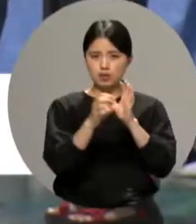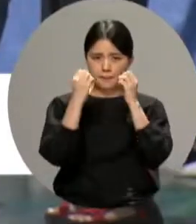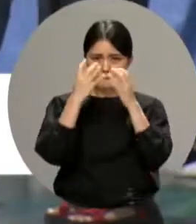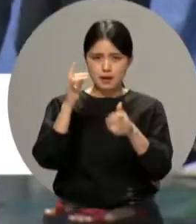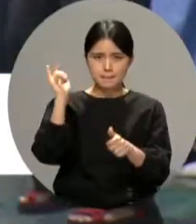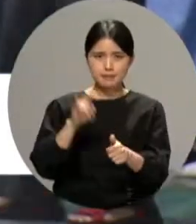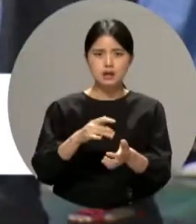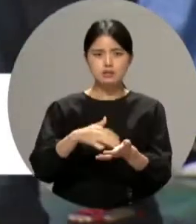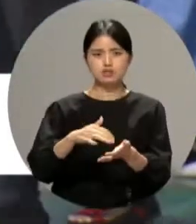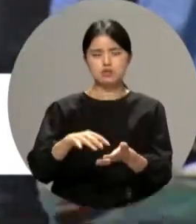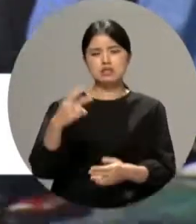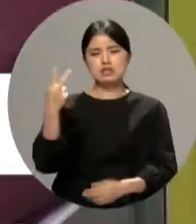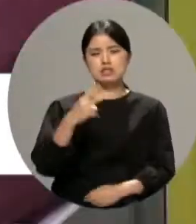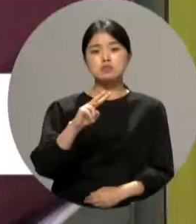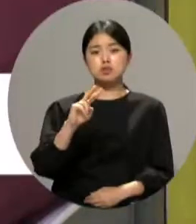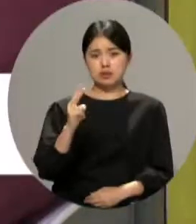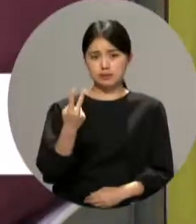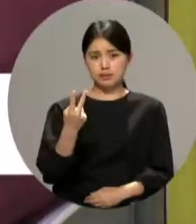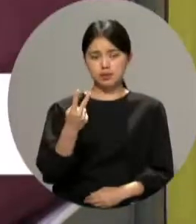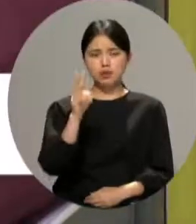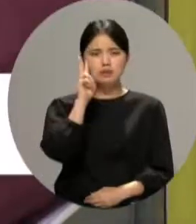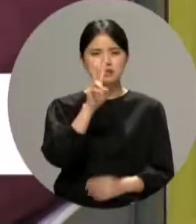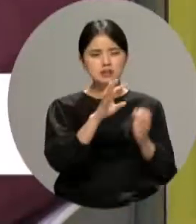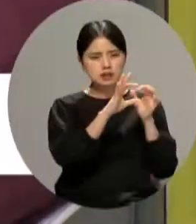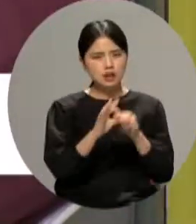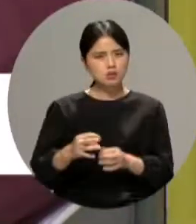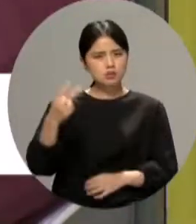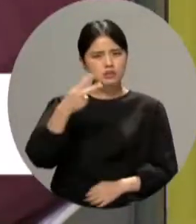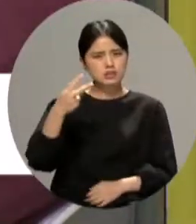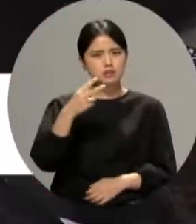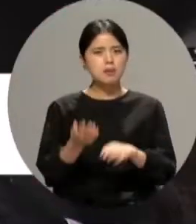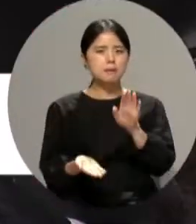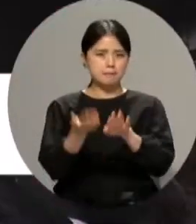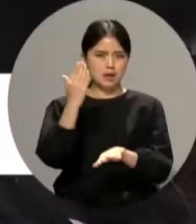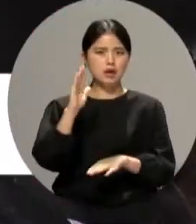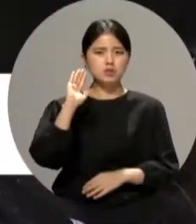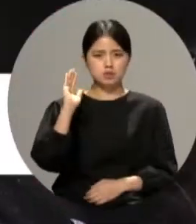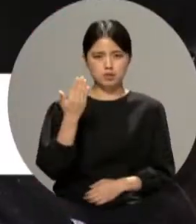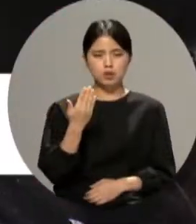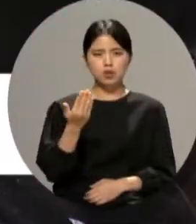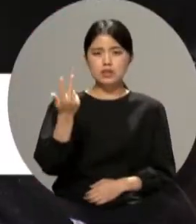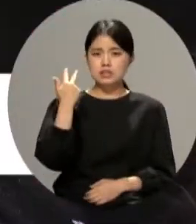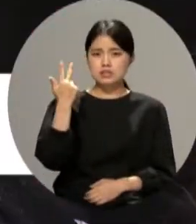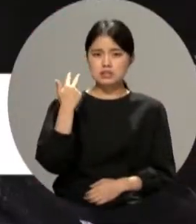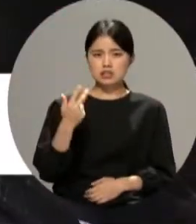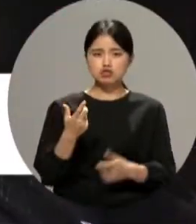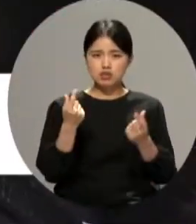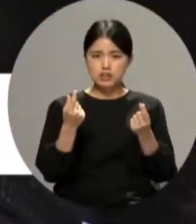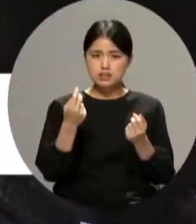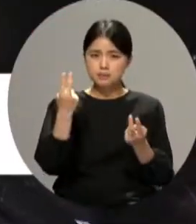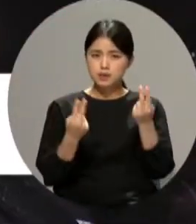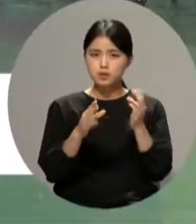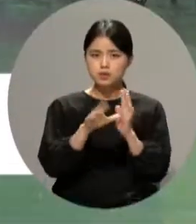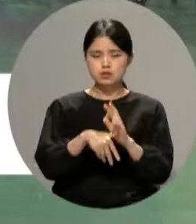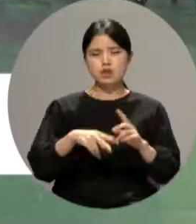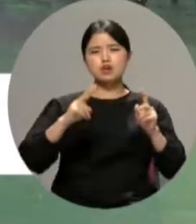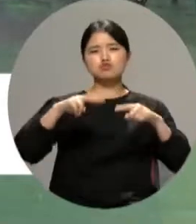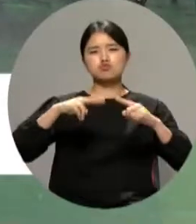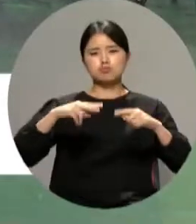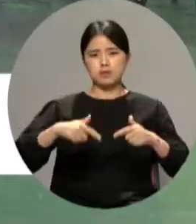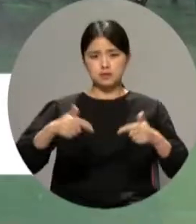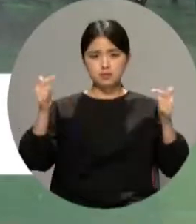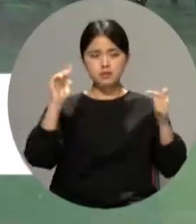신규 확진 자는 2002 100명으로 이틀 연속 2천 명 대 를 기록했으며 지난 주 같은 요일에 비해서는 2배 가